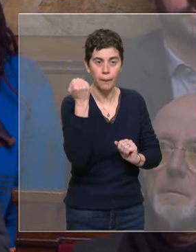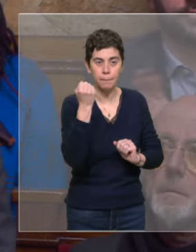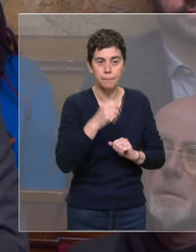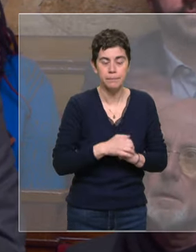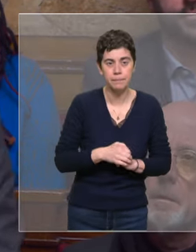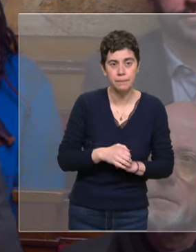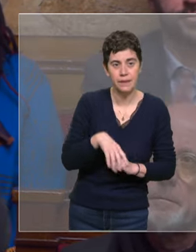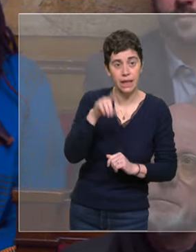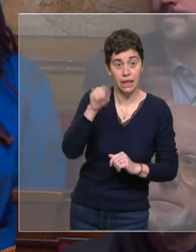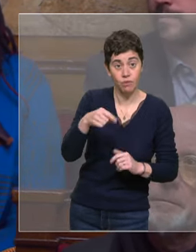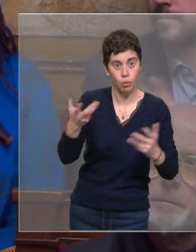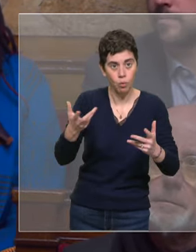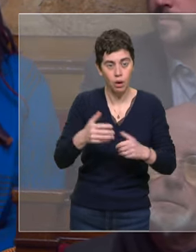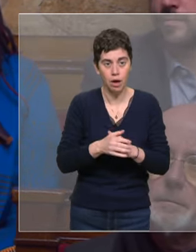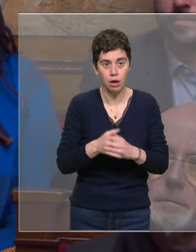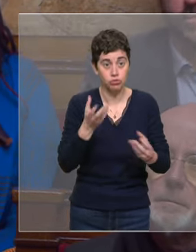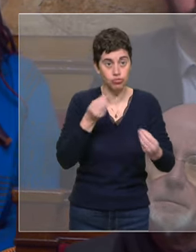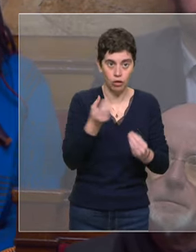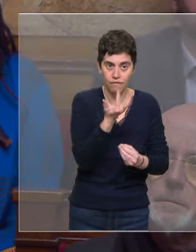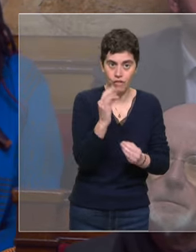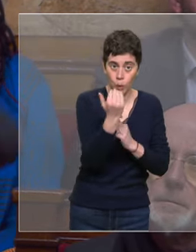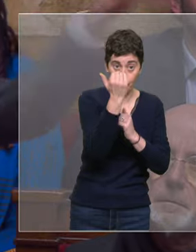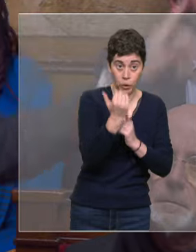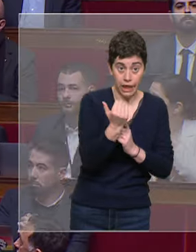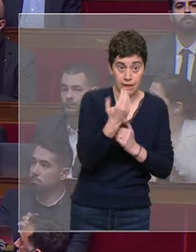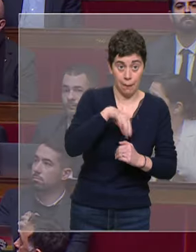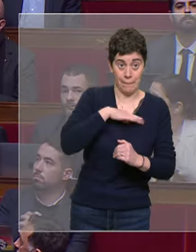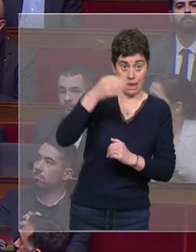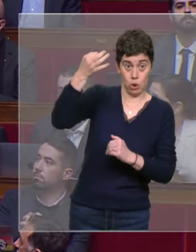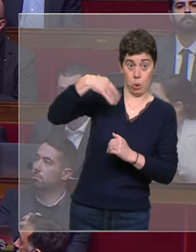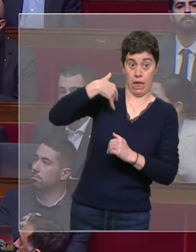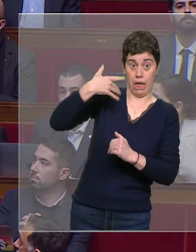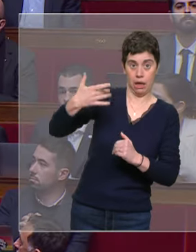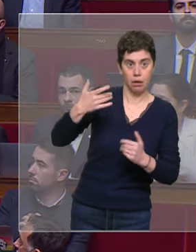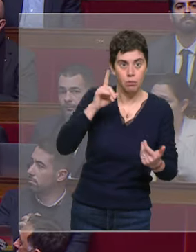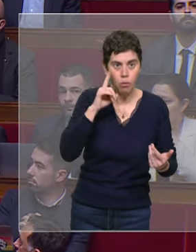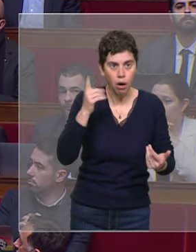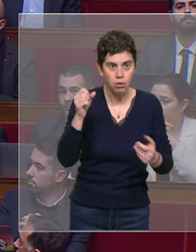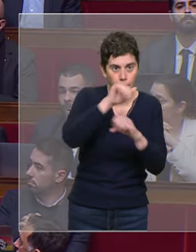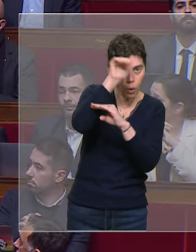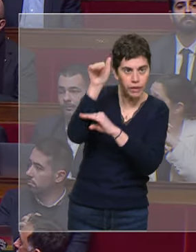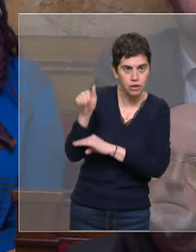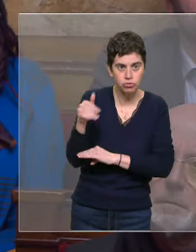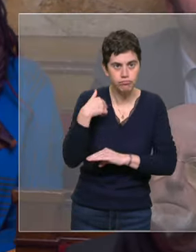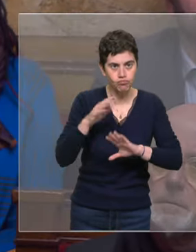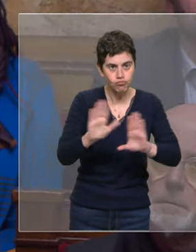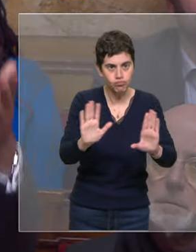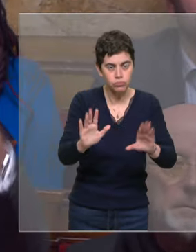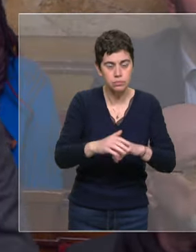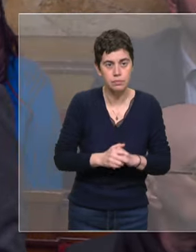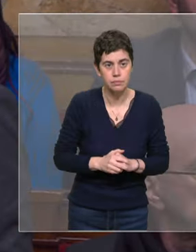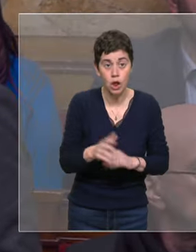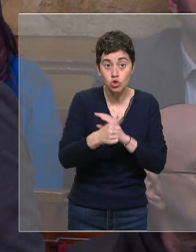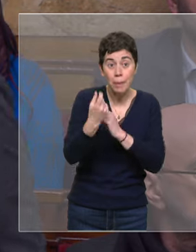dissuasion doit servir à protéger les intérêts vitaux de la France. La France n'a jamais cru à un parapluie nucléaire. Et la semaine dernière,